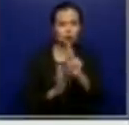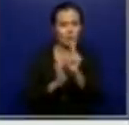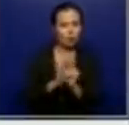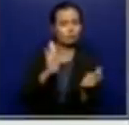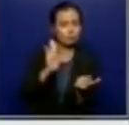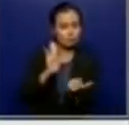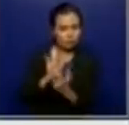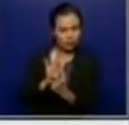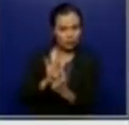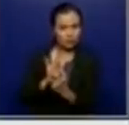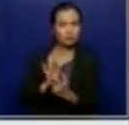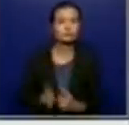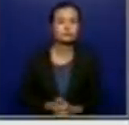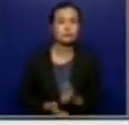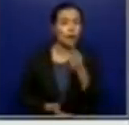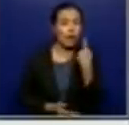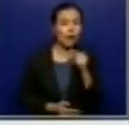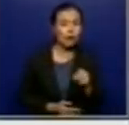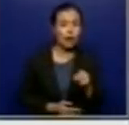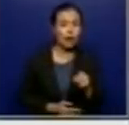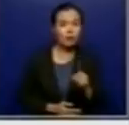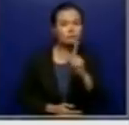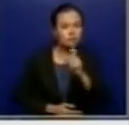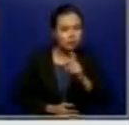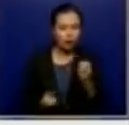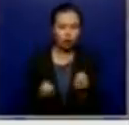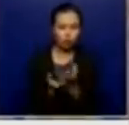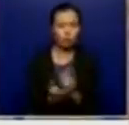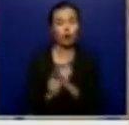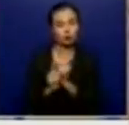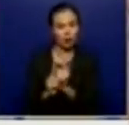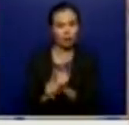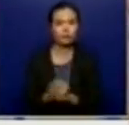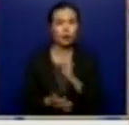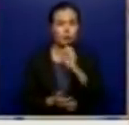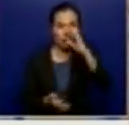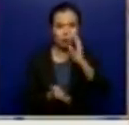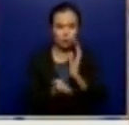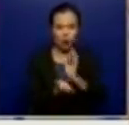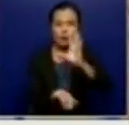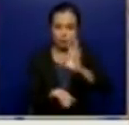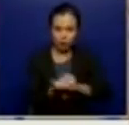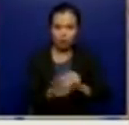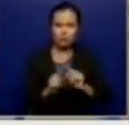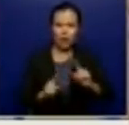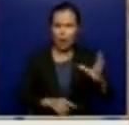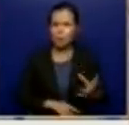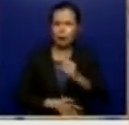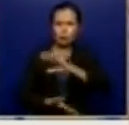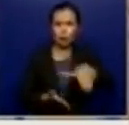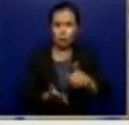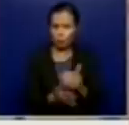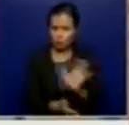ติใครได้รับความเสียหายก็ว่ากันไปตามนั้นแจ้งความไปท่านประธานแต่อย่าเหมาความรวมว่